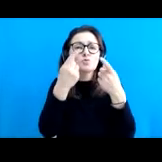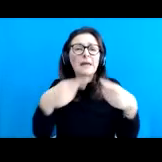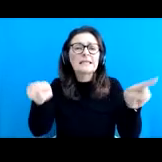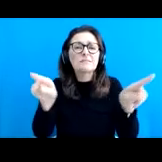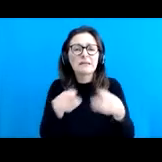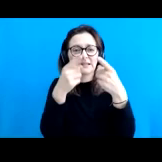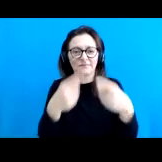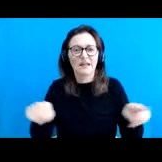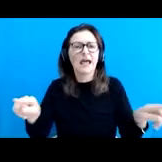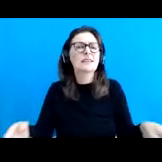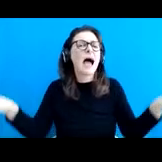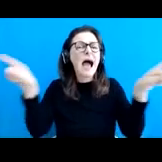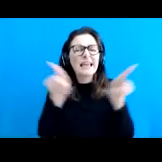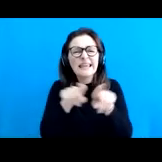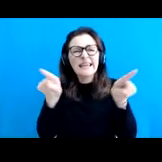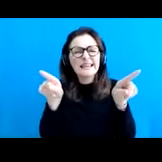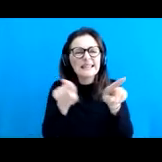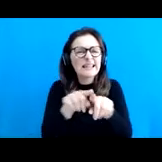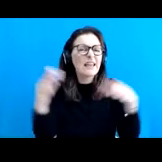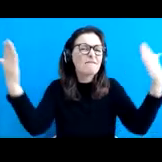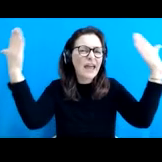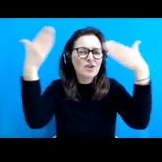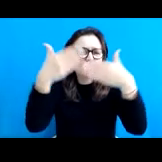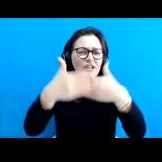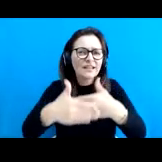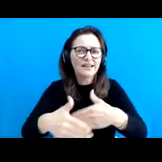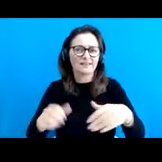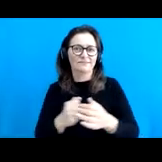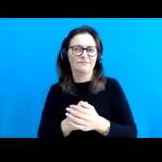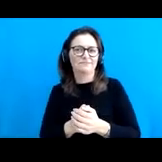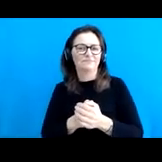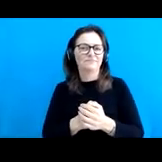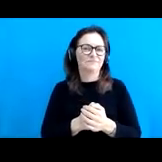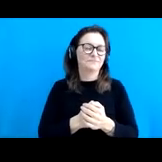tisoč pesmi na isti večer.